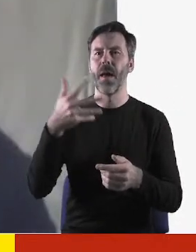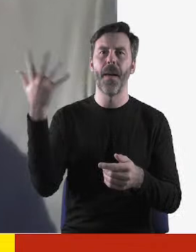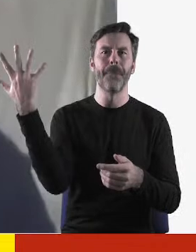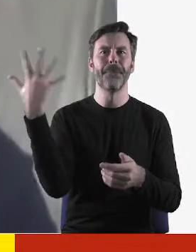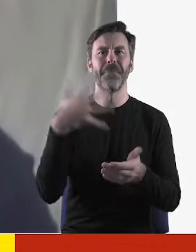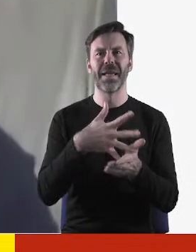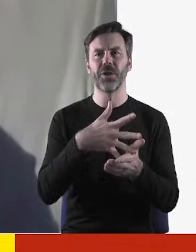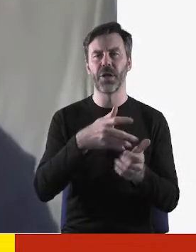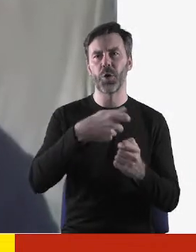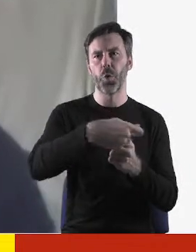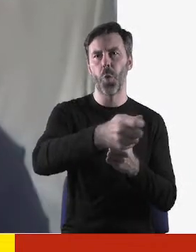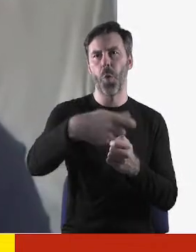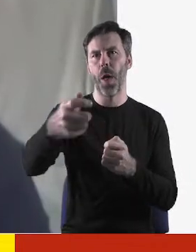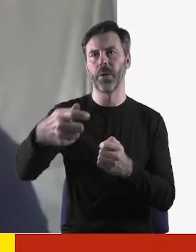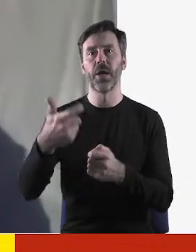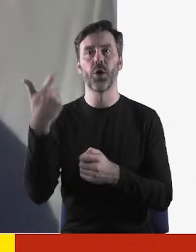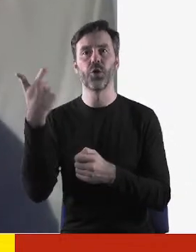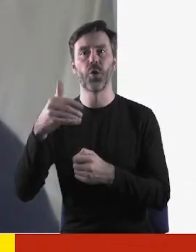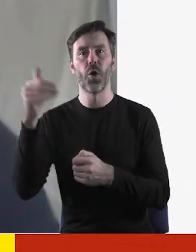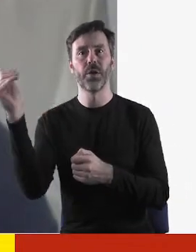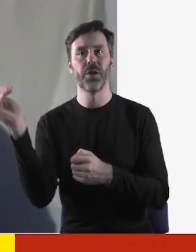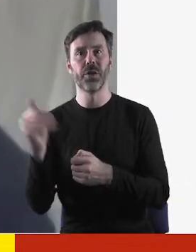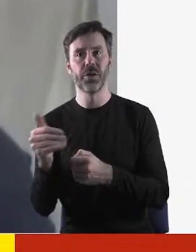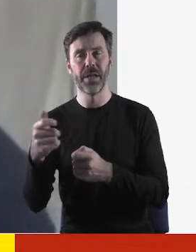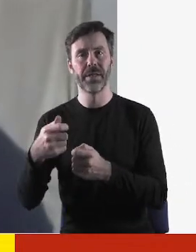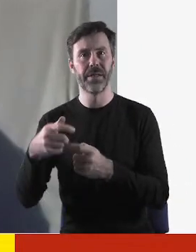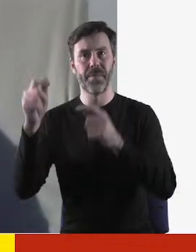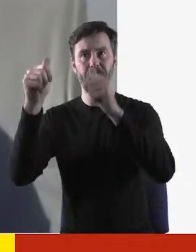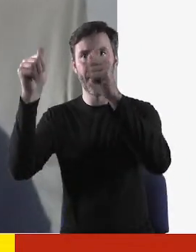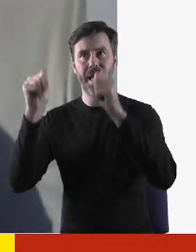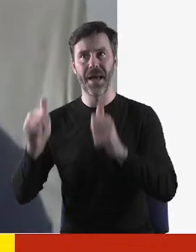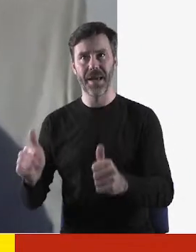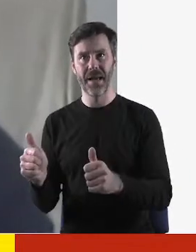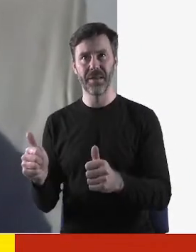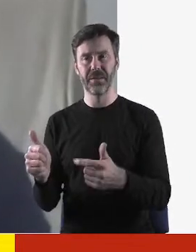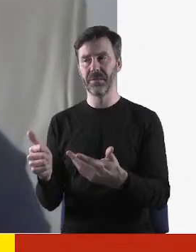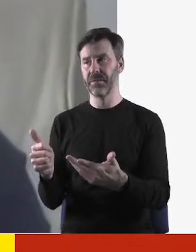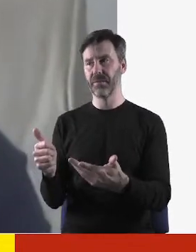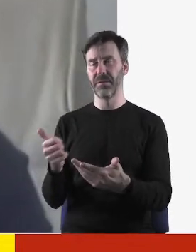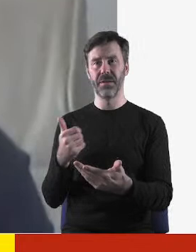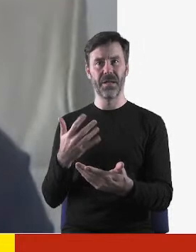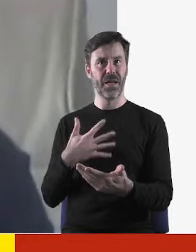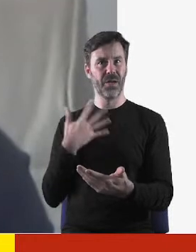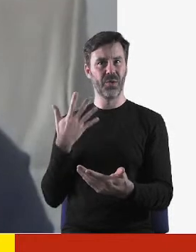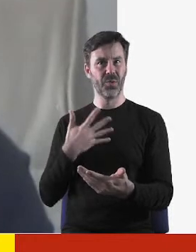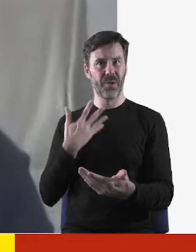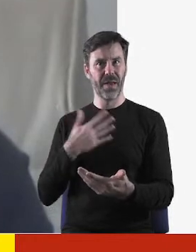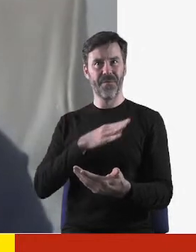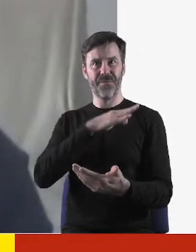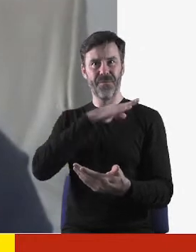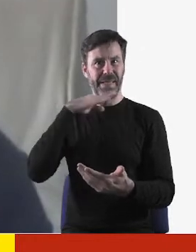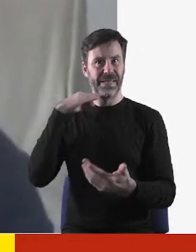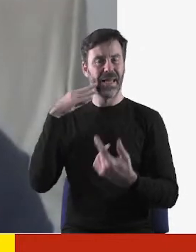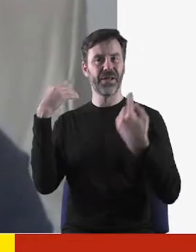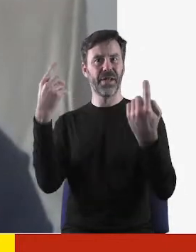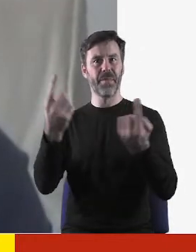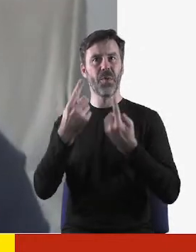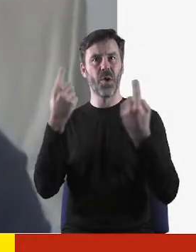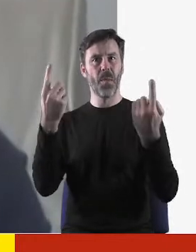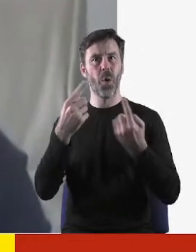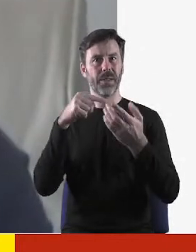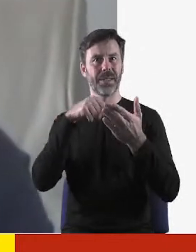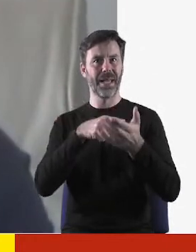ulotek i 100000 plakatów. No w mojej ocenie naprawdę wyczerpuje promocję tego